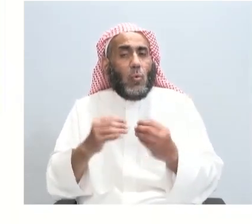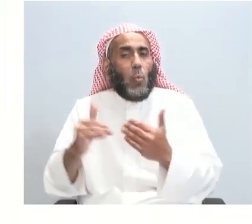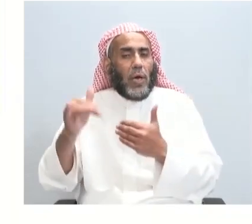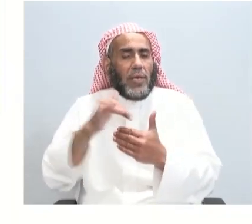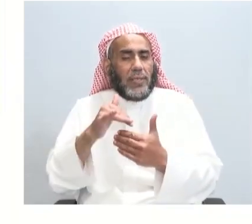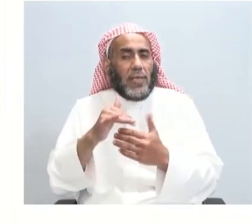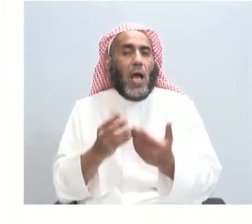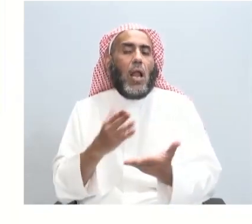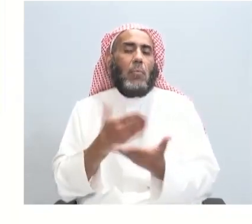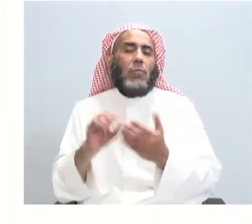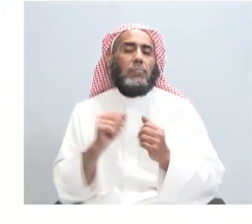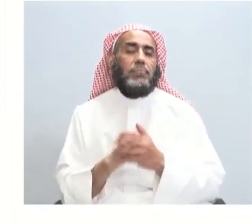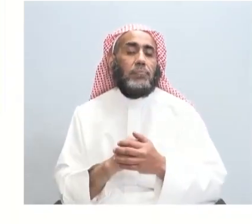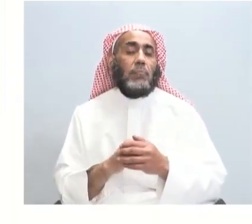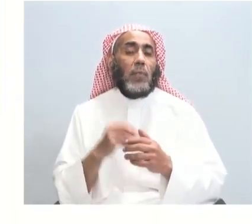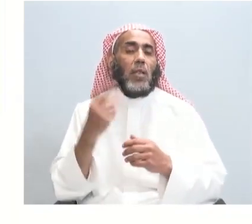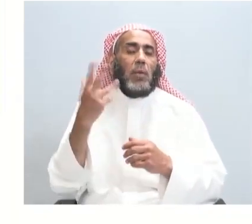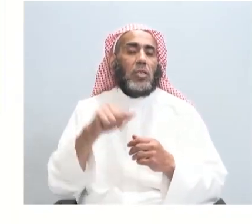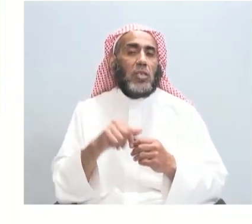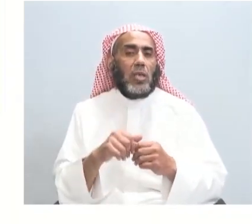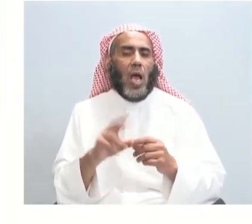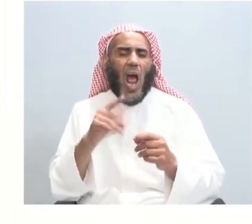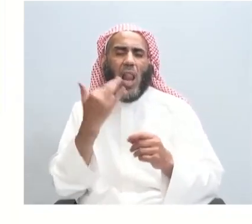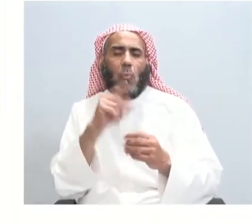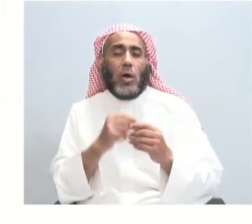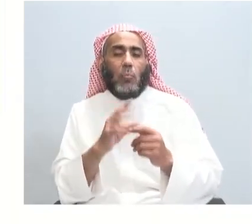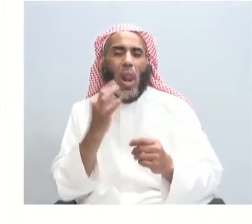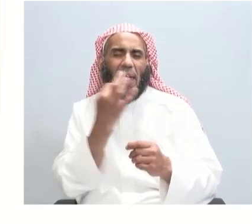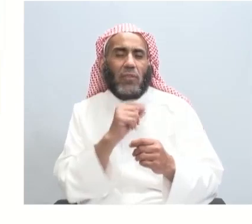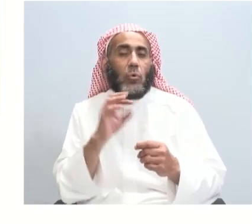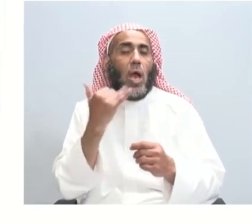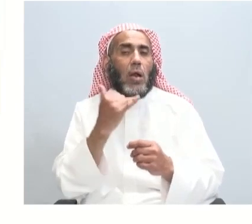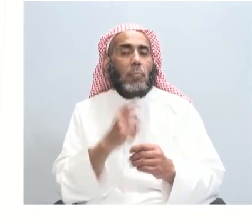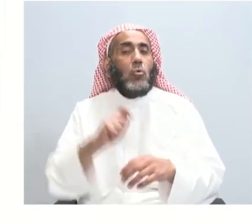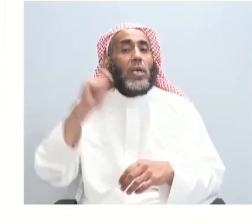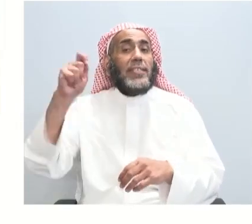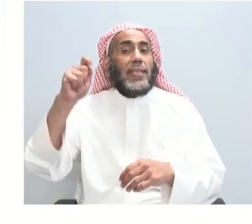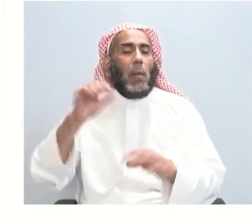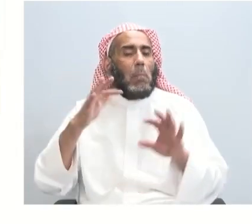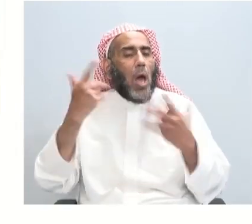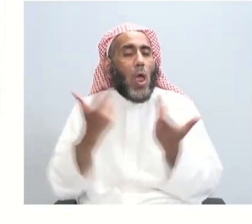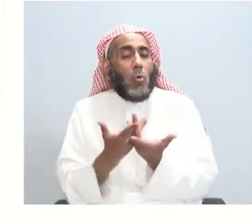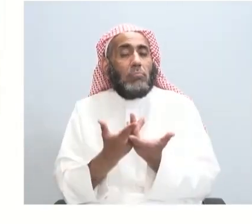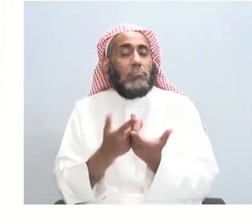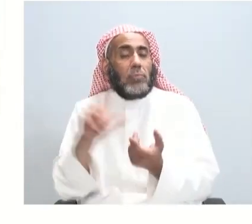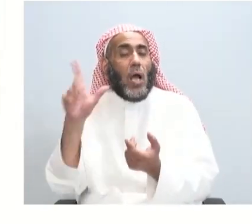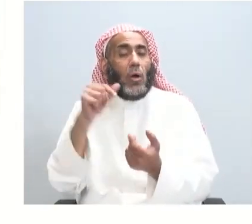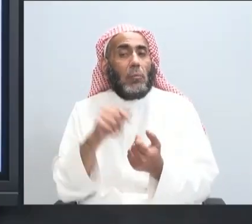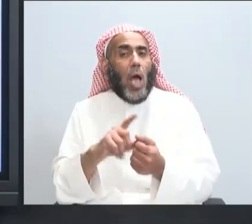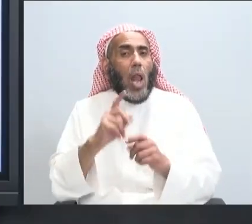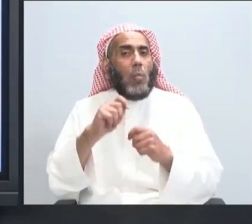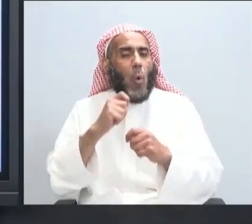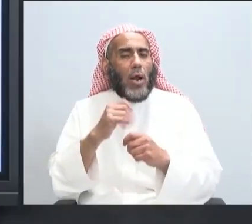المحذوف. ثامن عشر، المعرب لفظ عربي أصيل، ما رأيكم؟ صحيح أم خاطئ؟